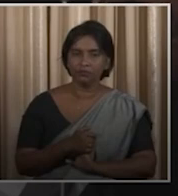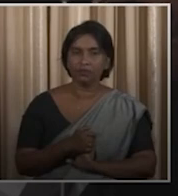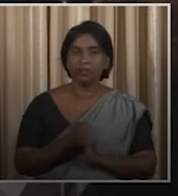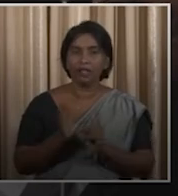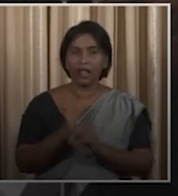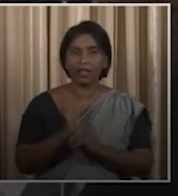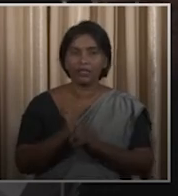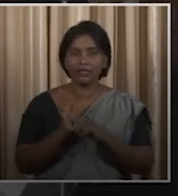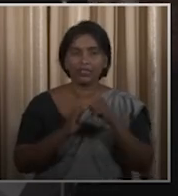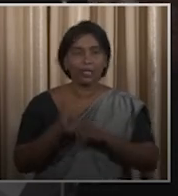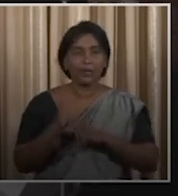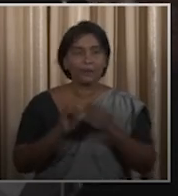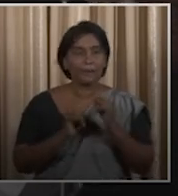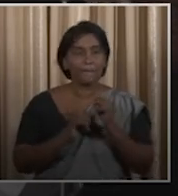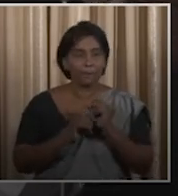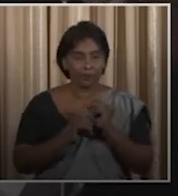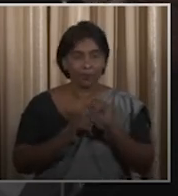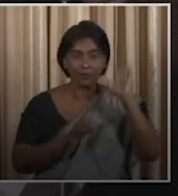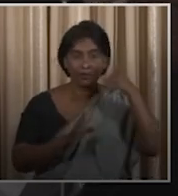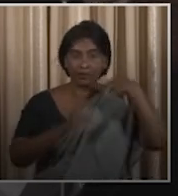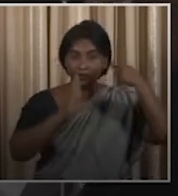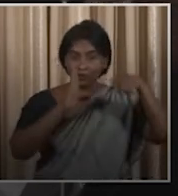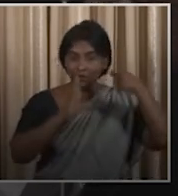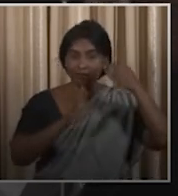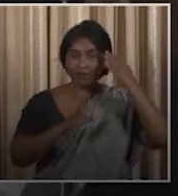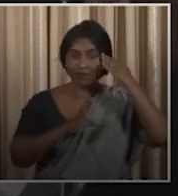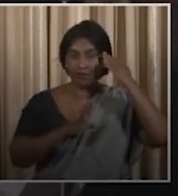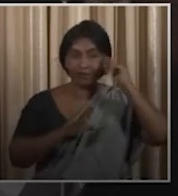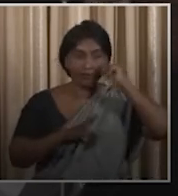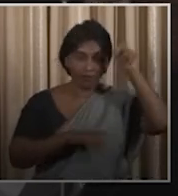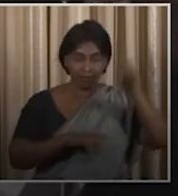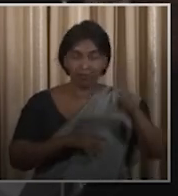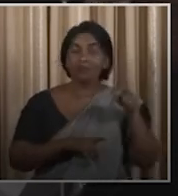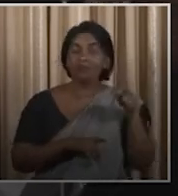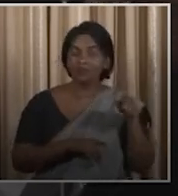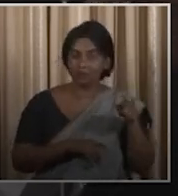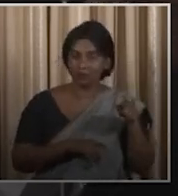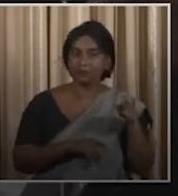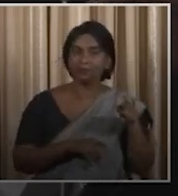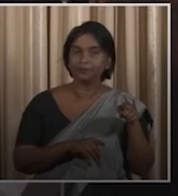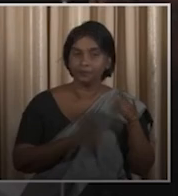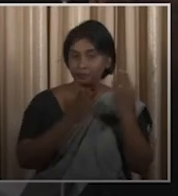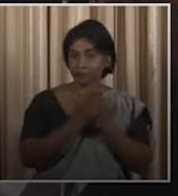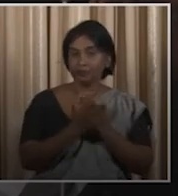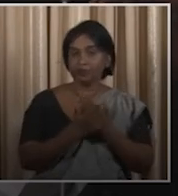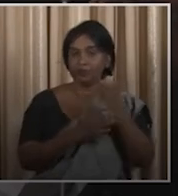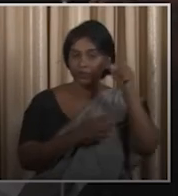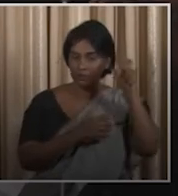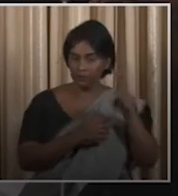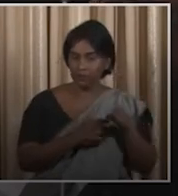ජේම්ස් පීරිස් අපේ විශිෂ්ටතම ජාත්‍යන්තර සිනමා